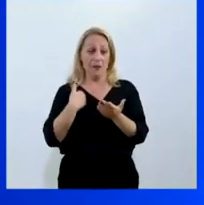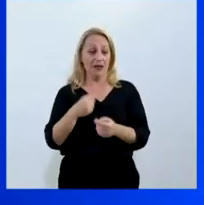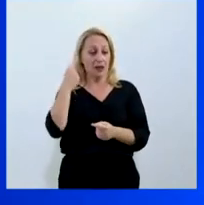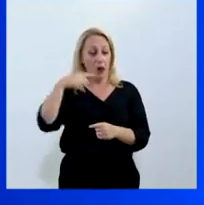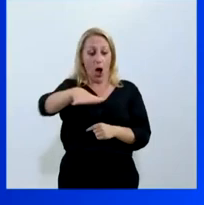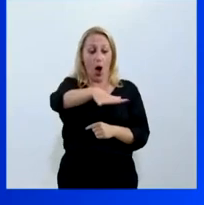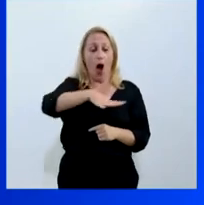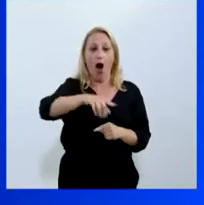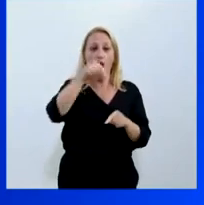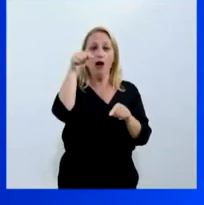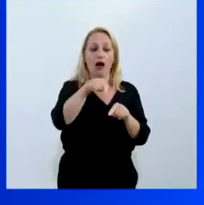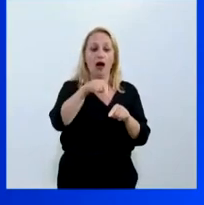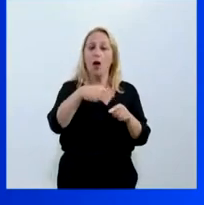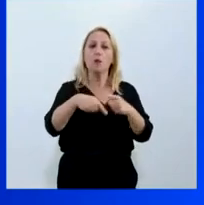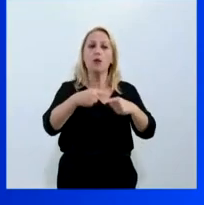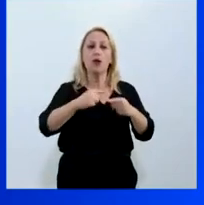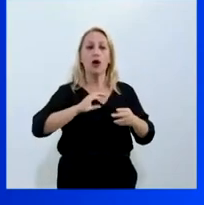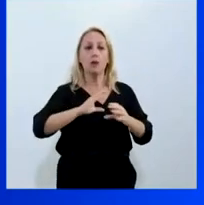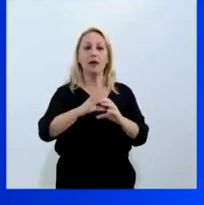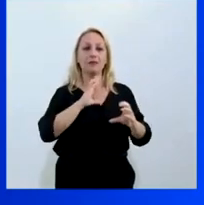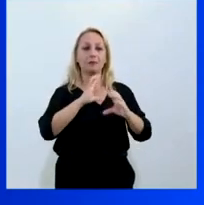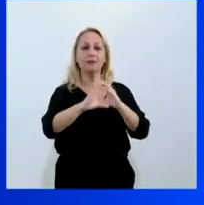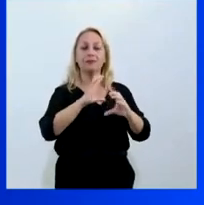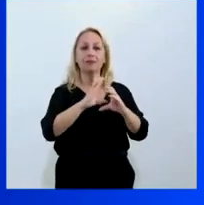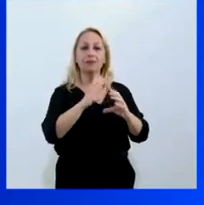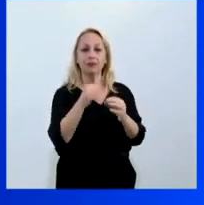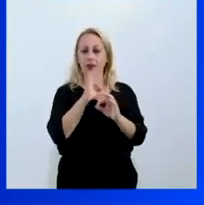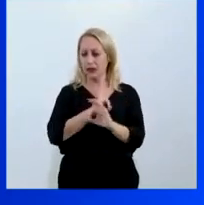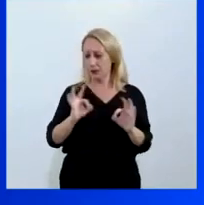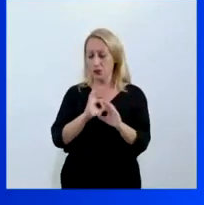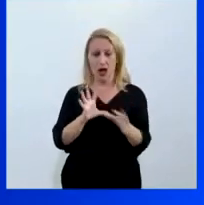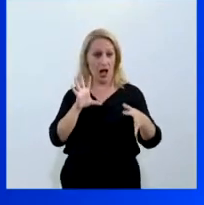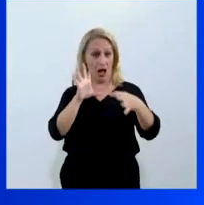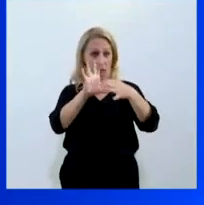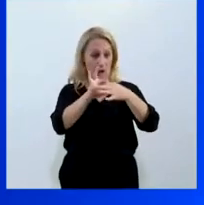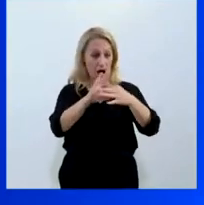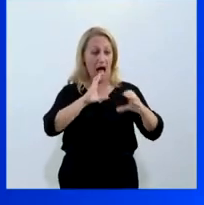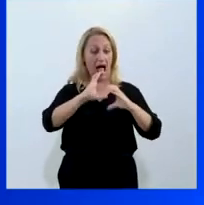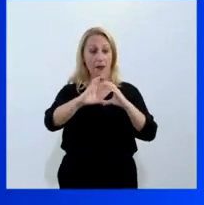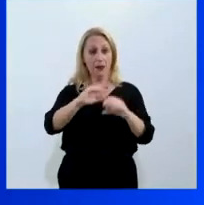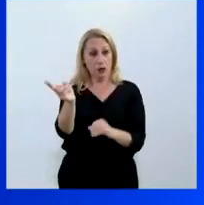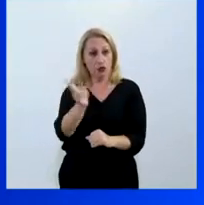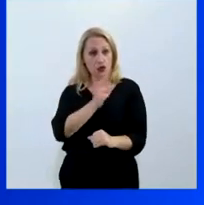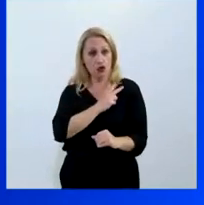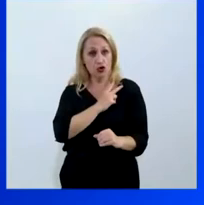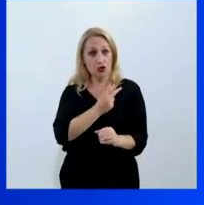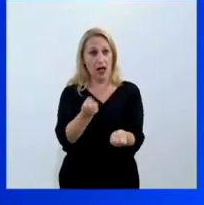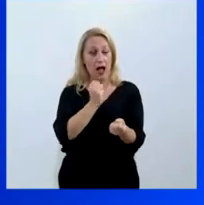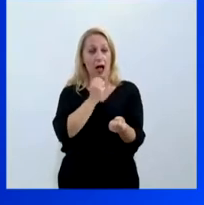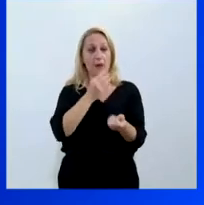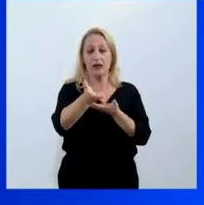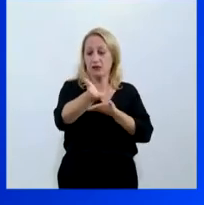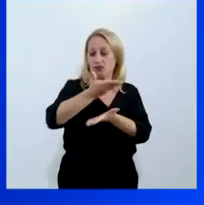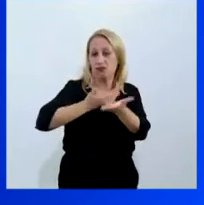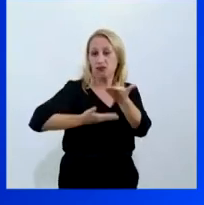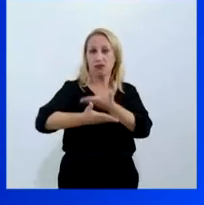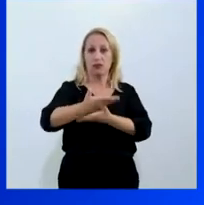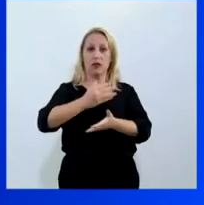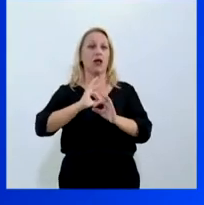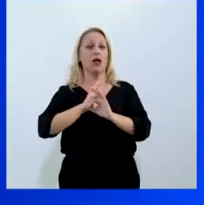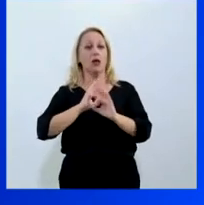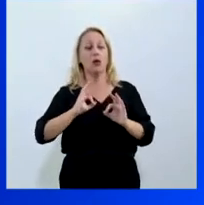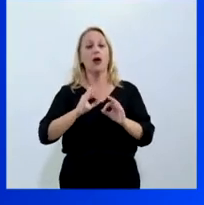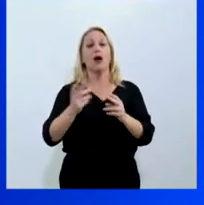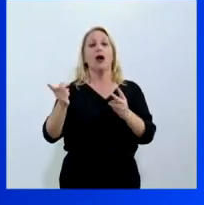στιγμή με ποιον συνομιλούμε, να εξασφαλίσουμε ότι οι επικοινωνίες μας δουλεύουν έτσι όπως πρέπει να δουλεύουν, να